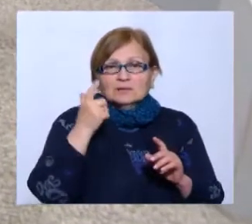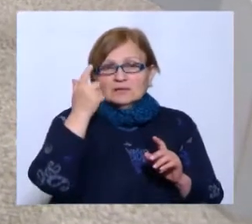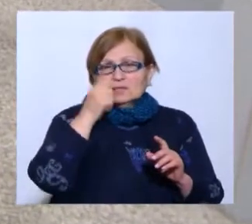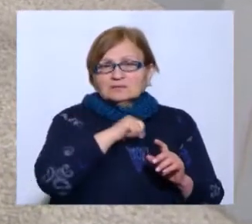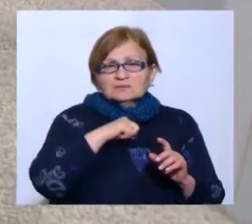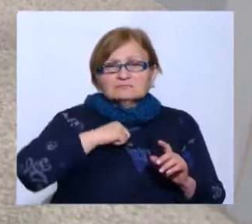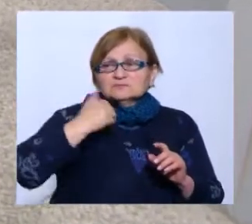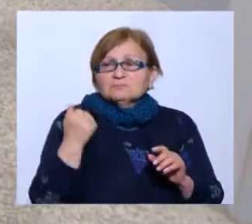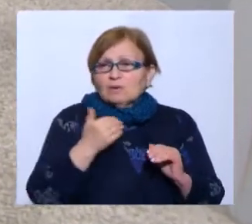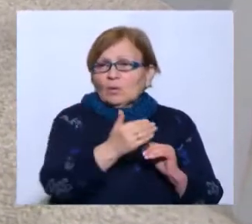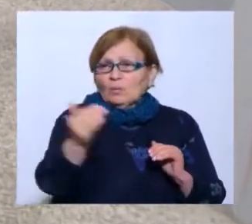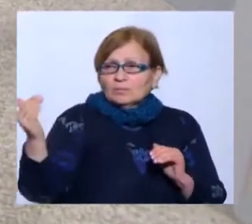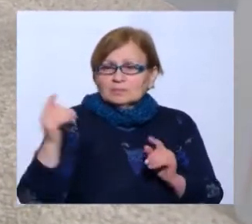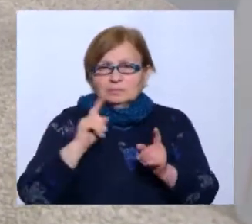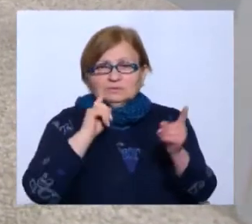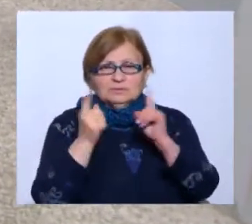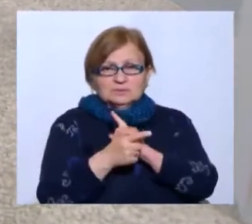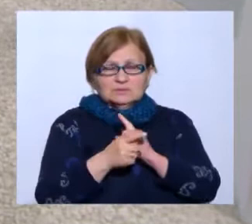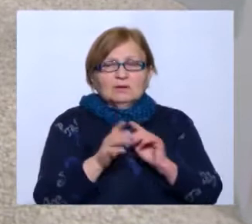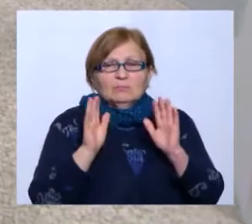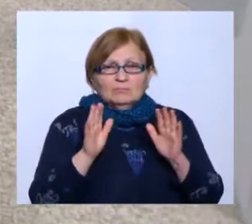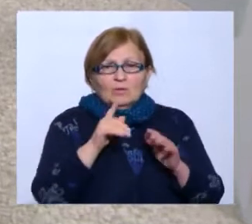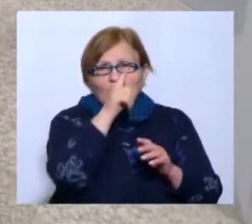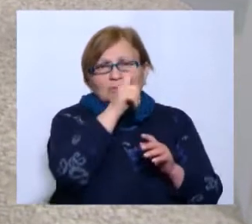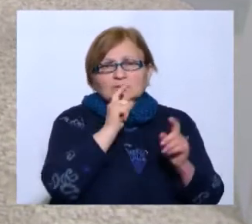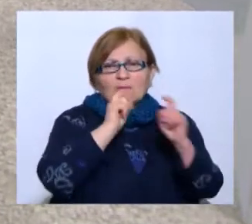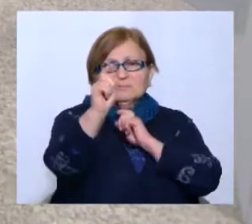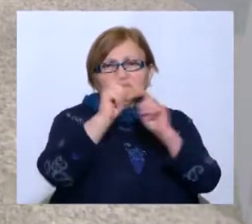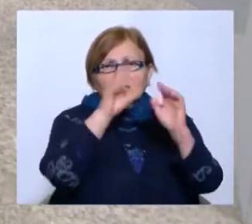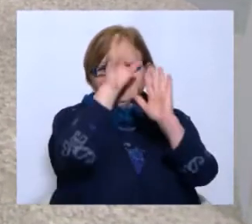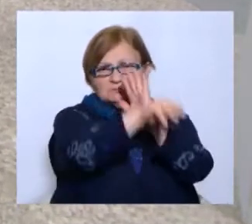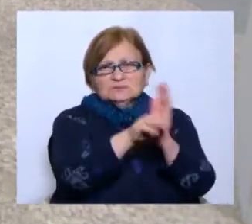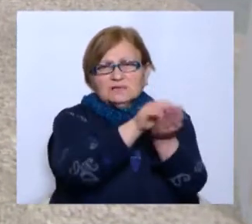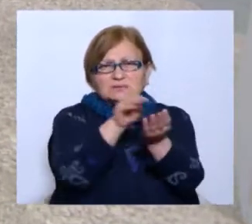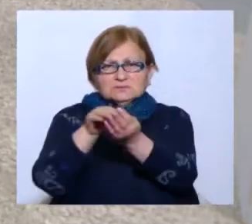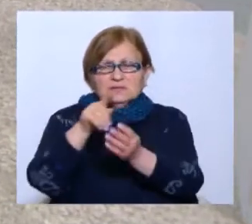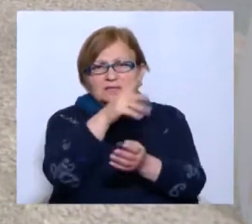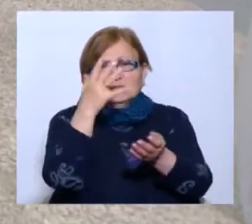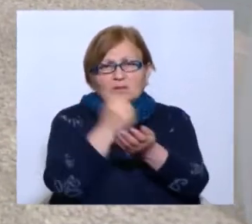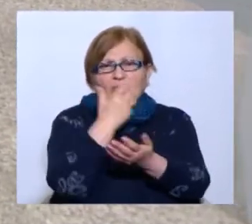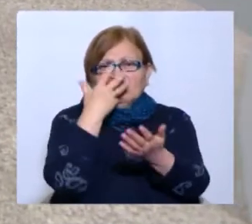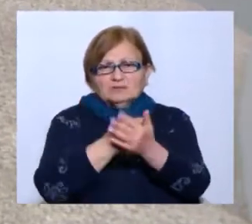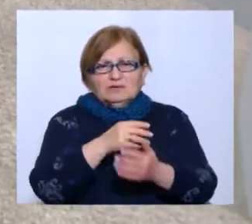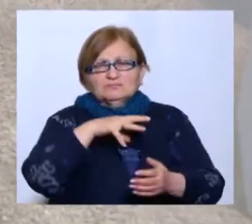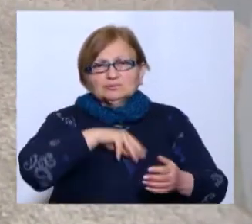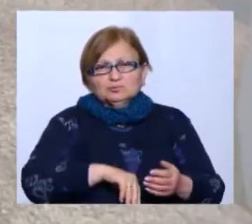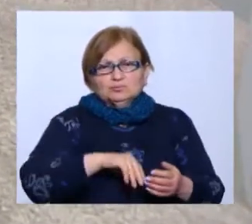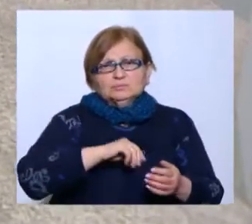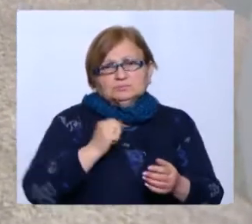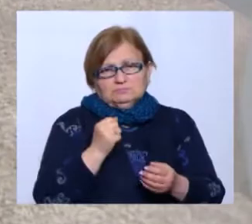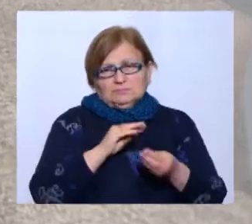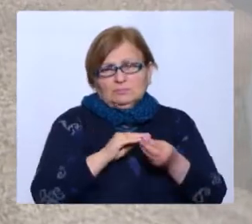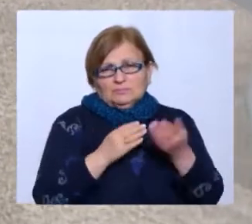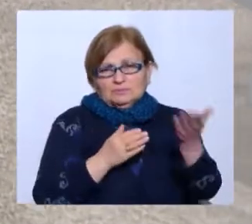სამეგობრო. სწორედ მთაწმინდაზე ჰპოვა გალაქტიონმა მისი სულის მეგობრები. და მასში რაღა მნიშვნელობა